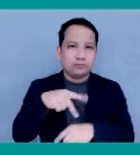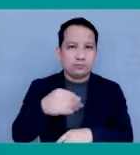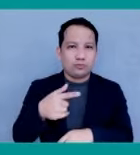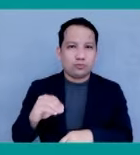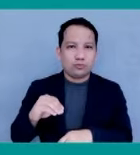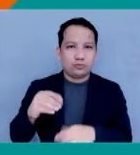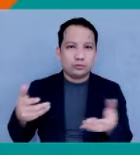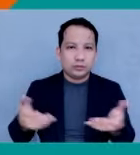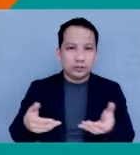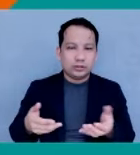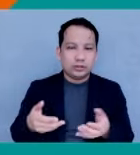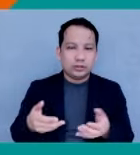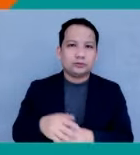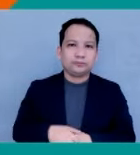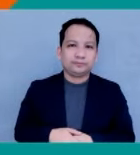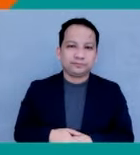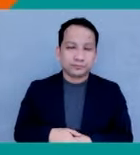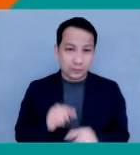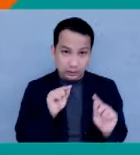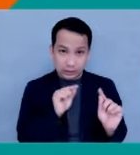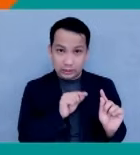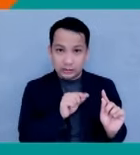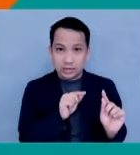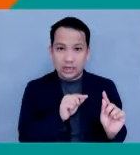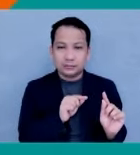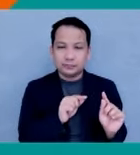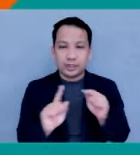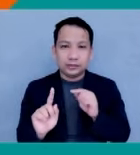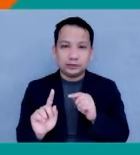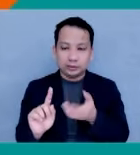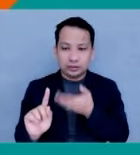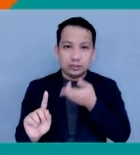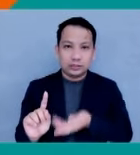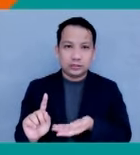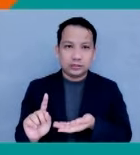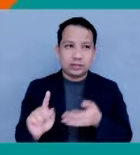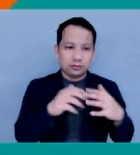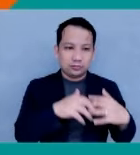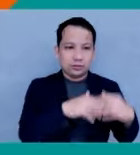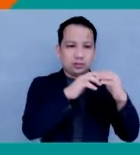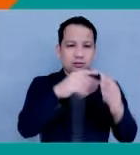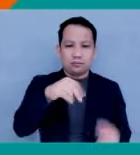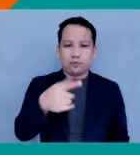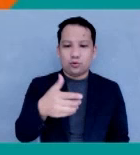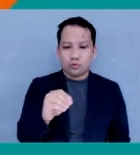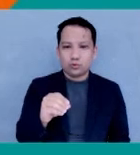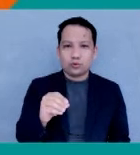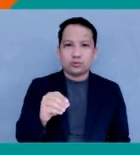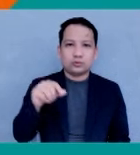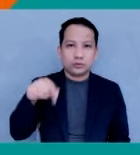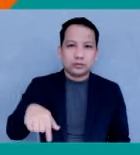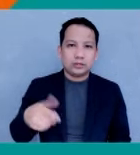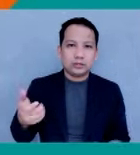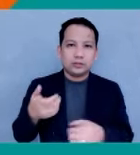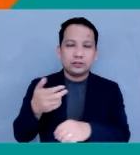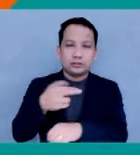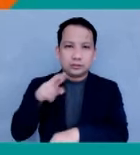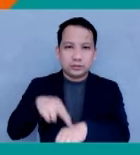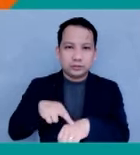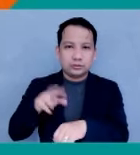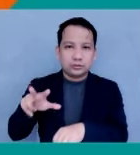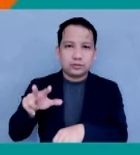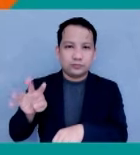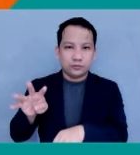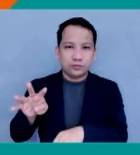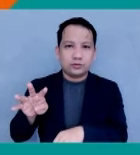ang pagkakaalam namin, siya yung nagtayo ng mga Pogo hubs at Pogo sites dito sa Region 3, Region